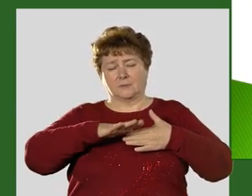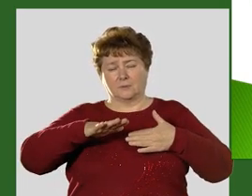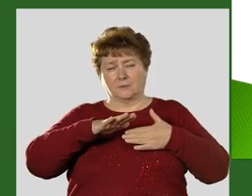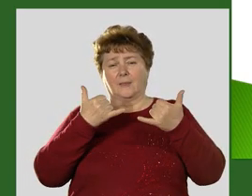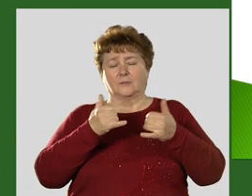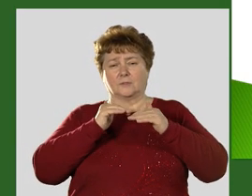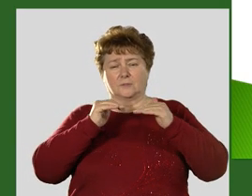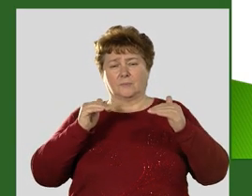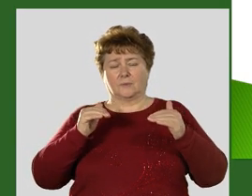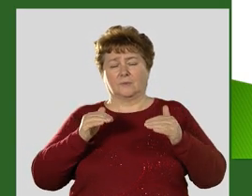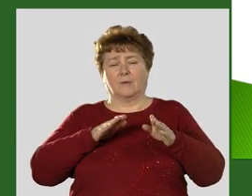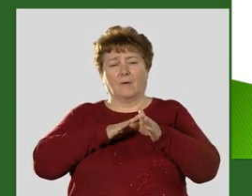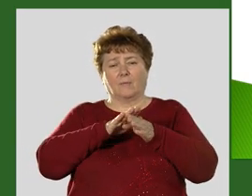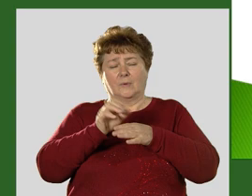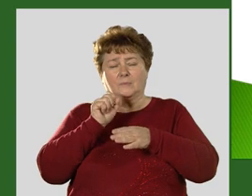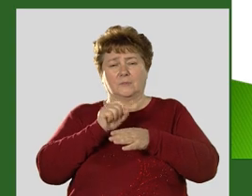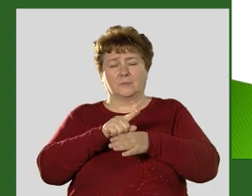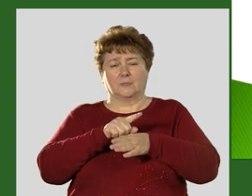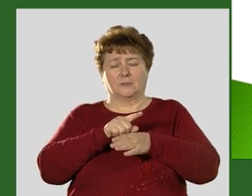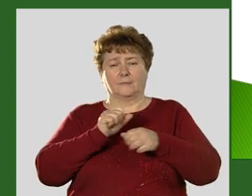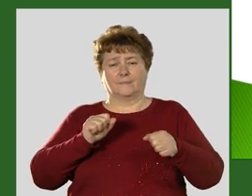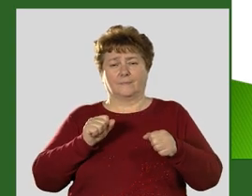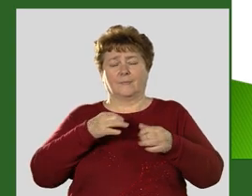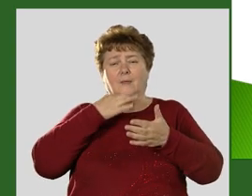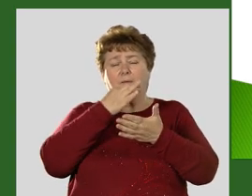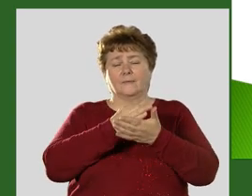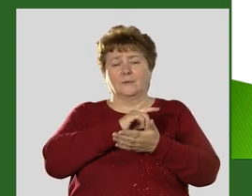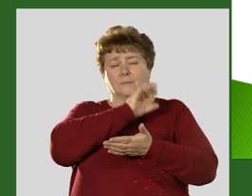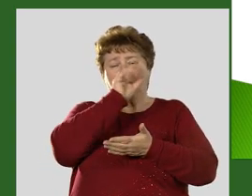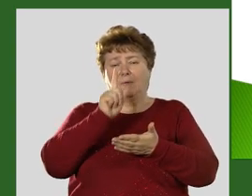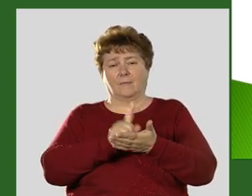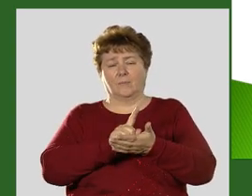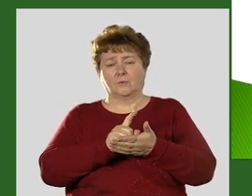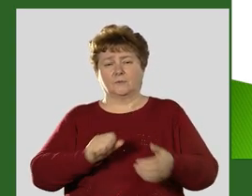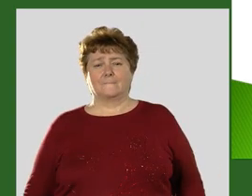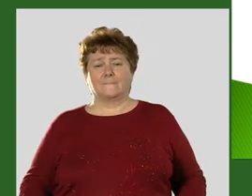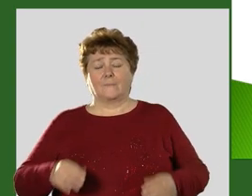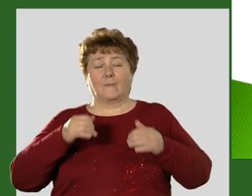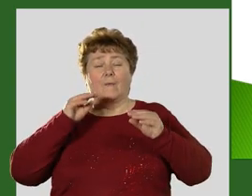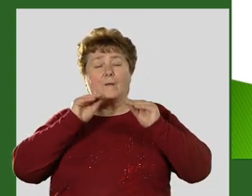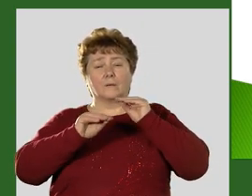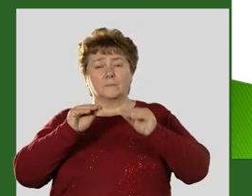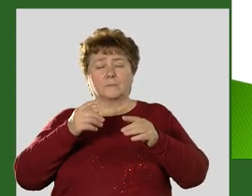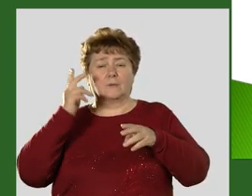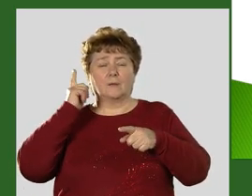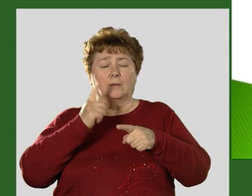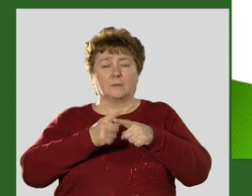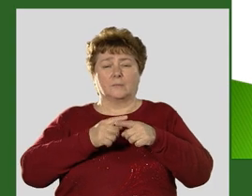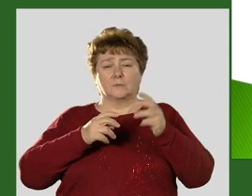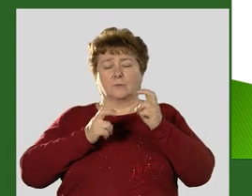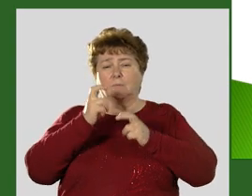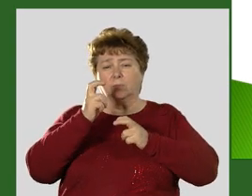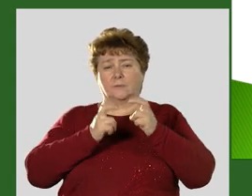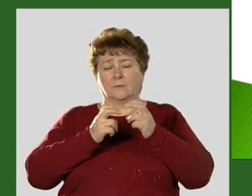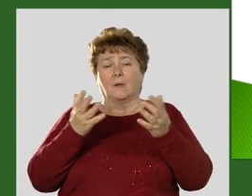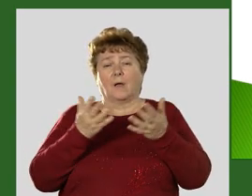А теперь, ребята, выполним задание. Ответим на вопросы. При размещении химического